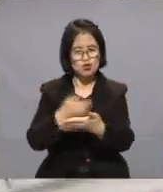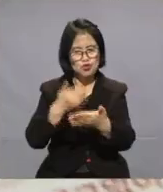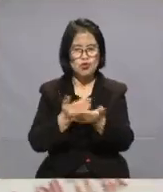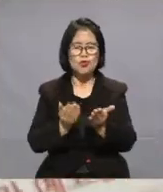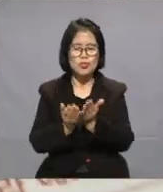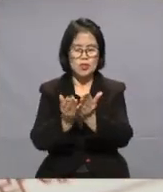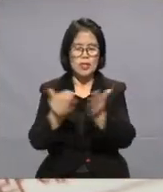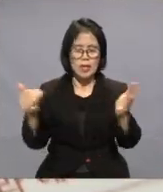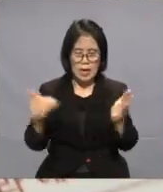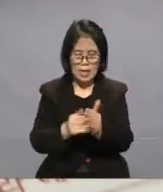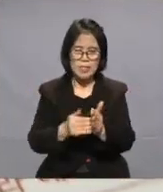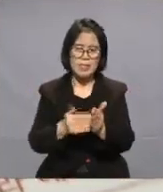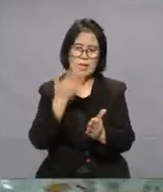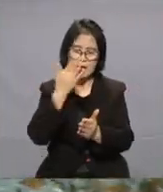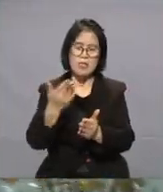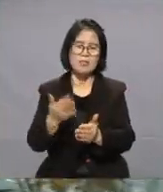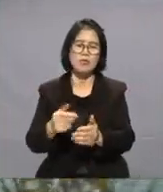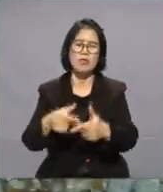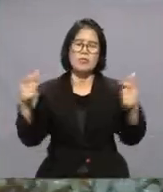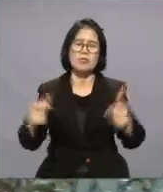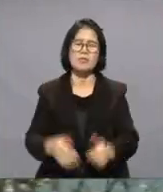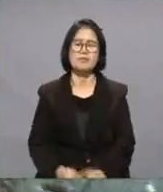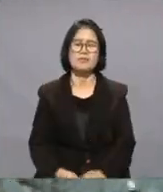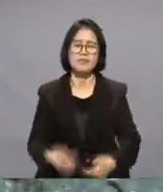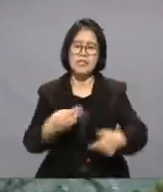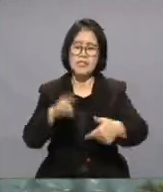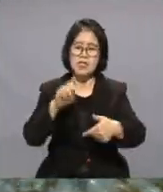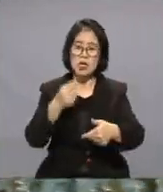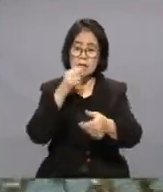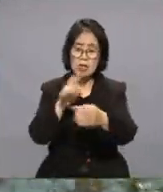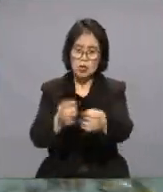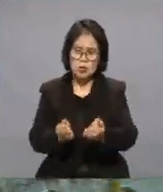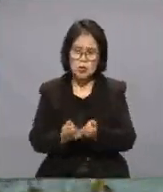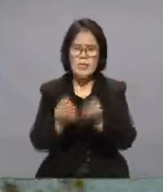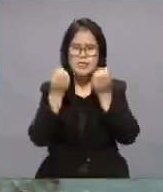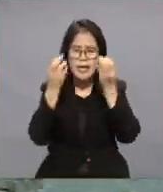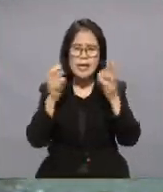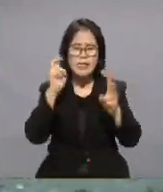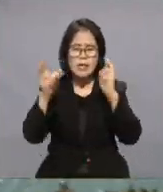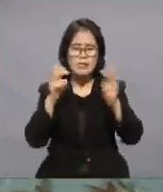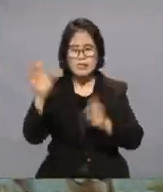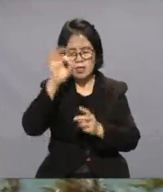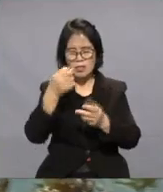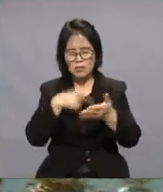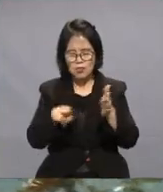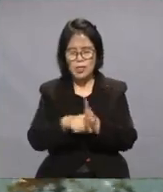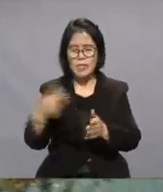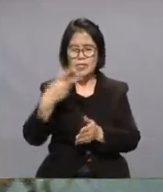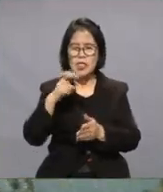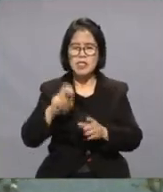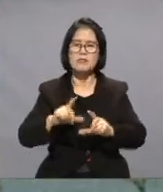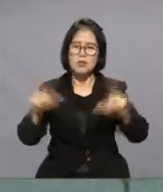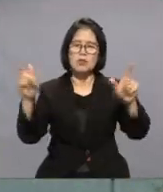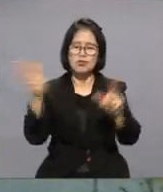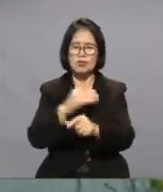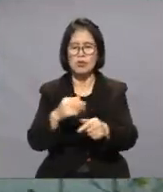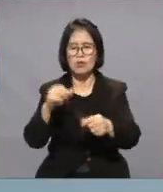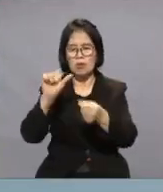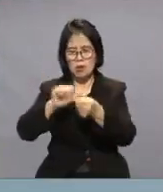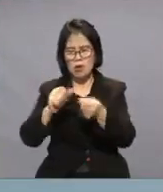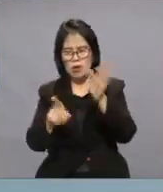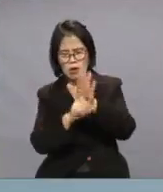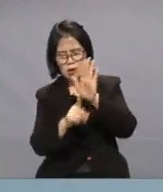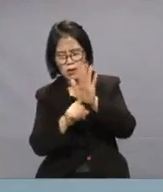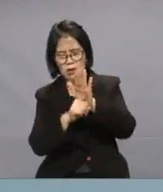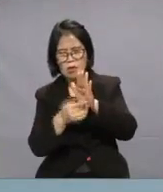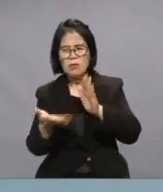운영 가능하도록 확대했습니다. 인천 백령 노선의 새 사업자를 찾기 위해 2020년부터 5차례 공모를 냈지만